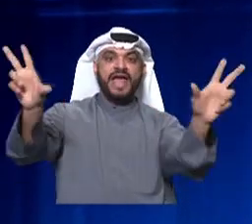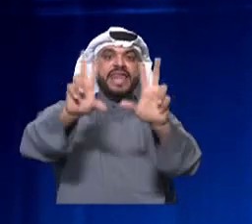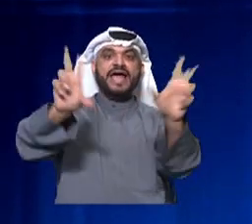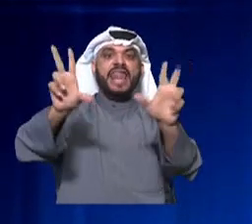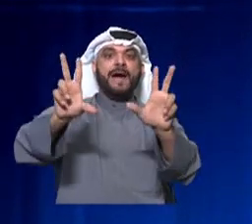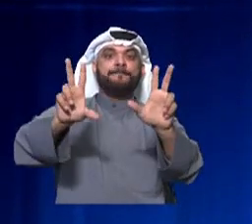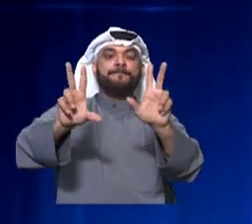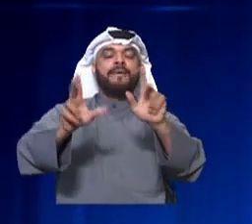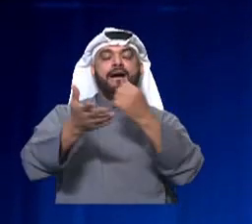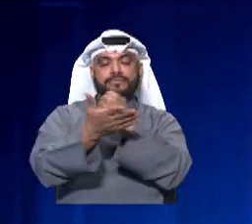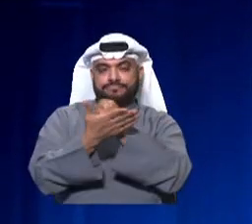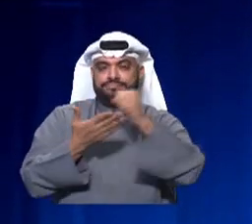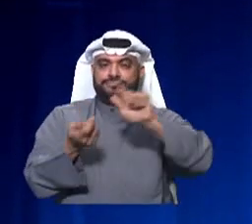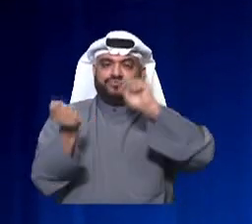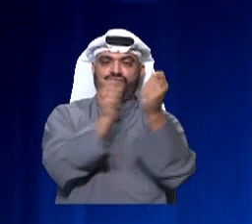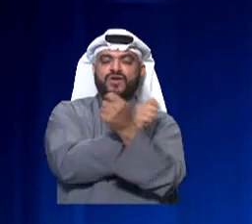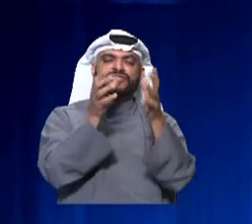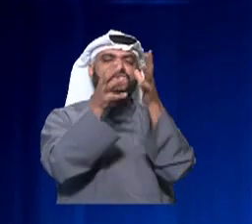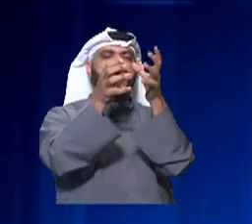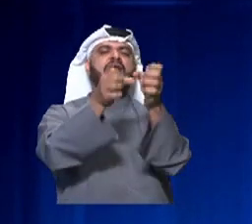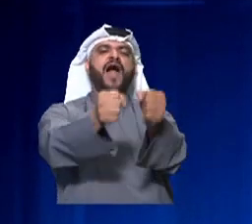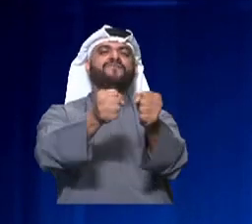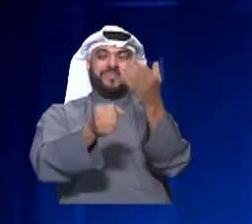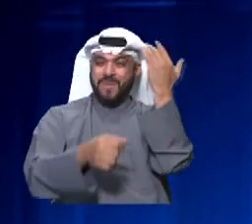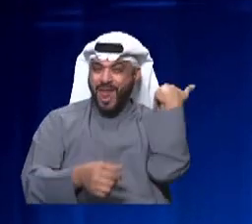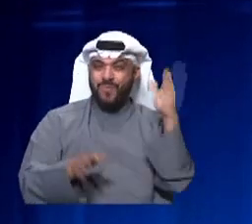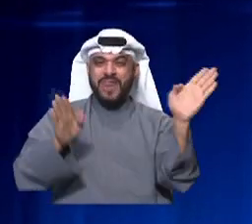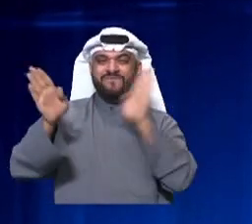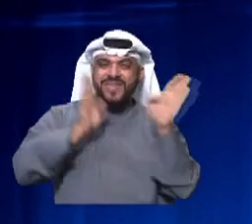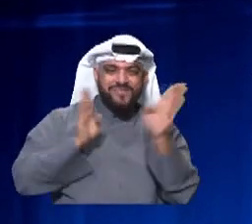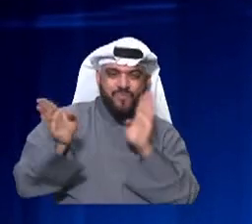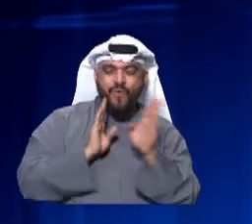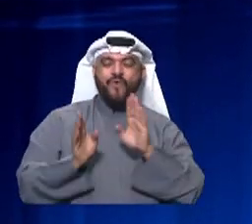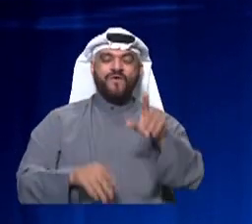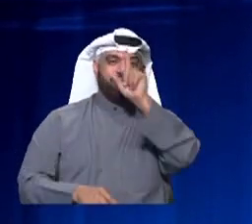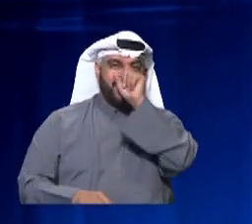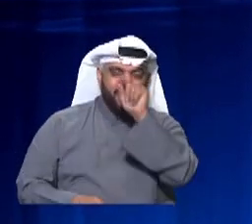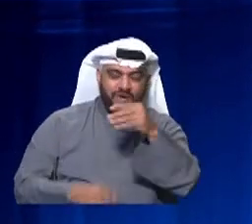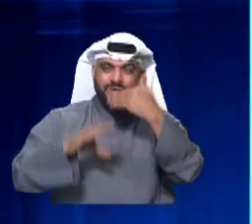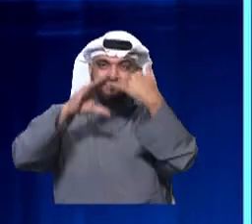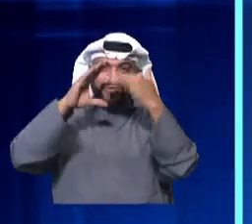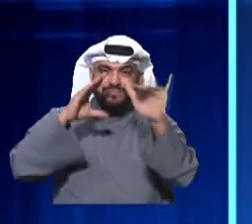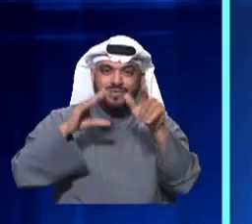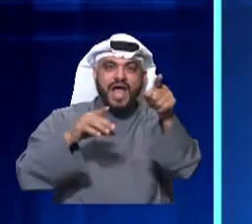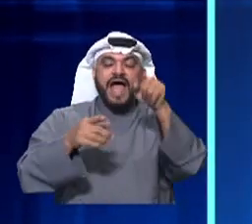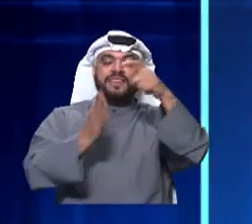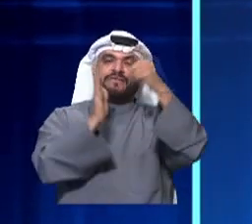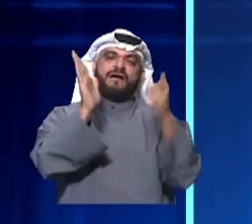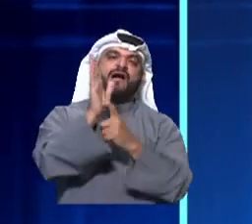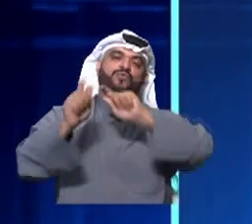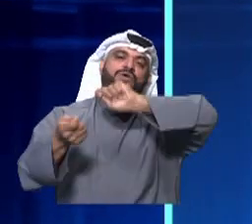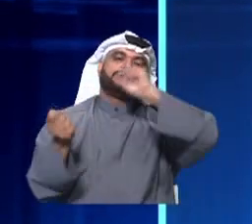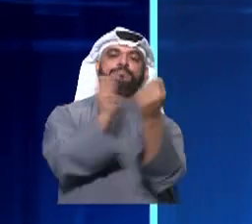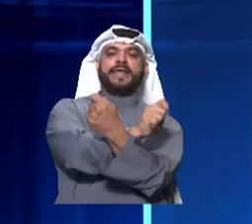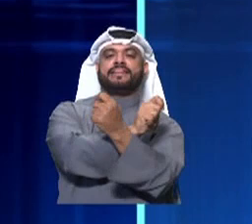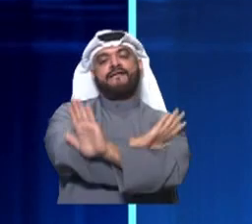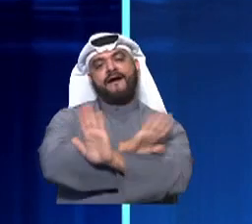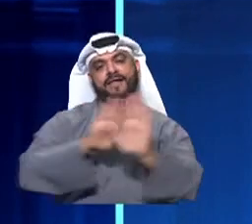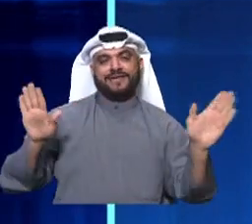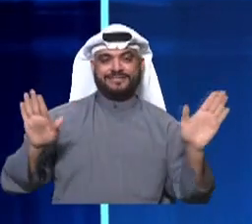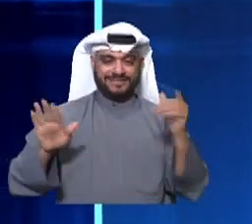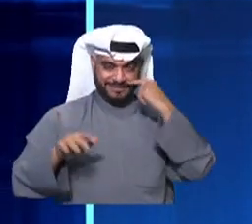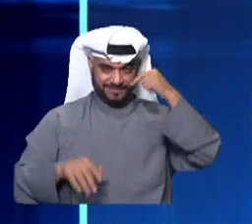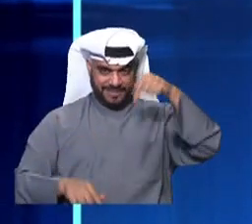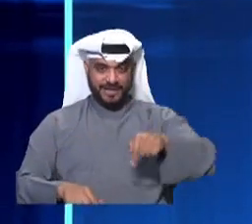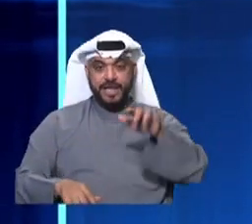الحفاظ على حقوق الأفراد وصون حرياتهم. هذا ويواصل مجلس الأمة في جلسته مناقشة عدد من